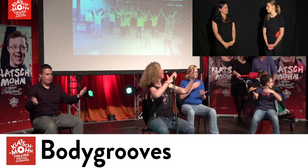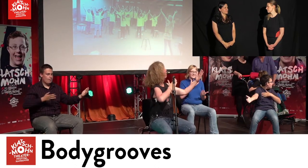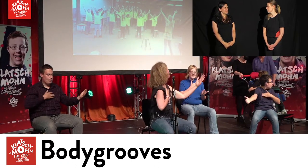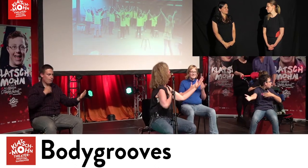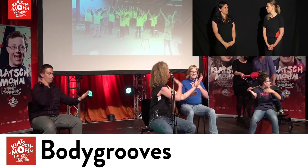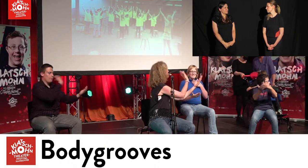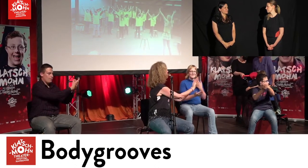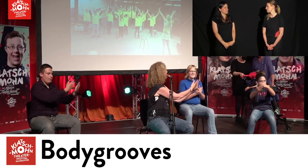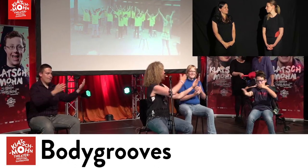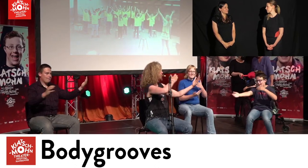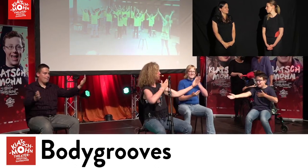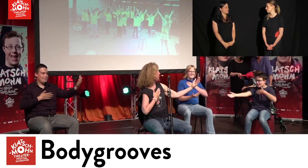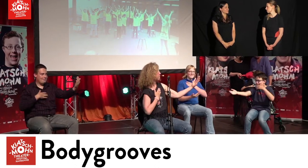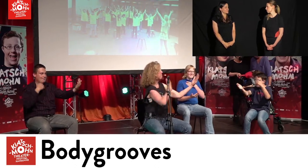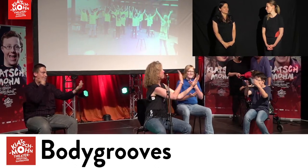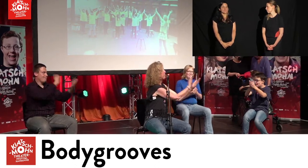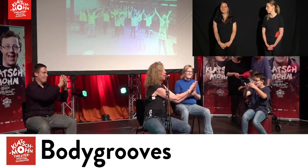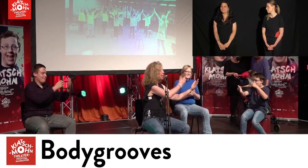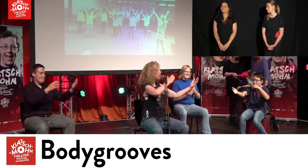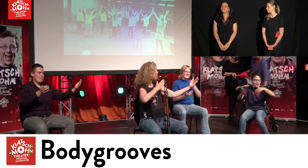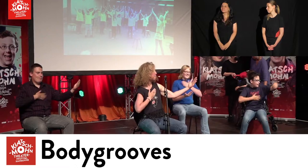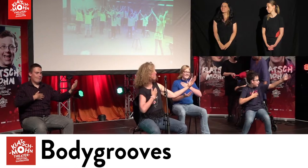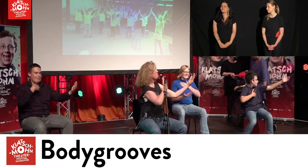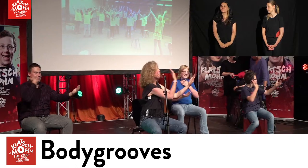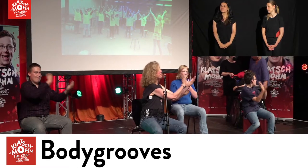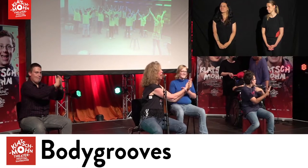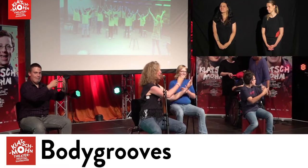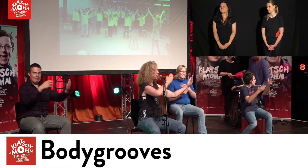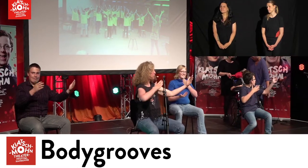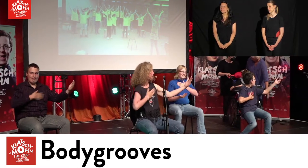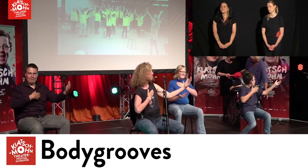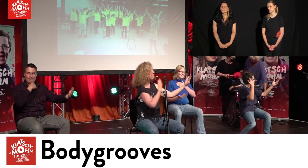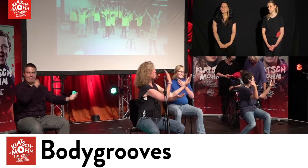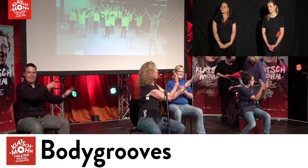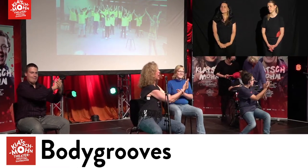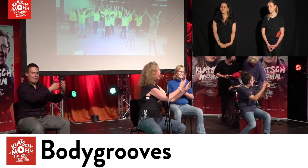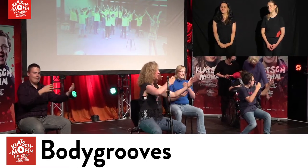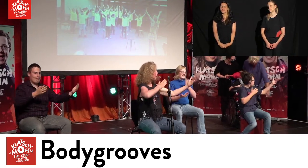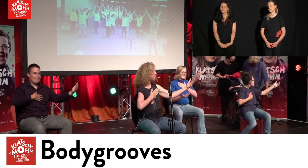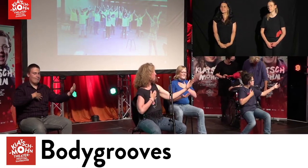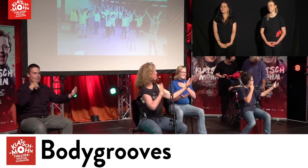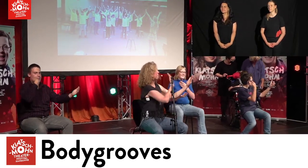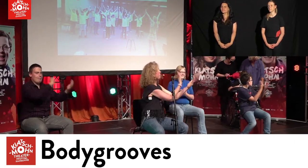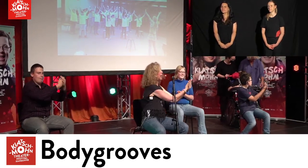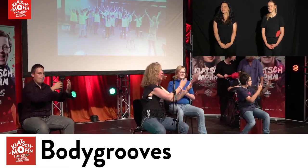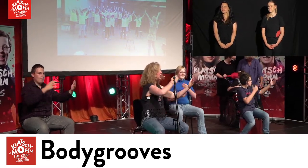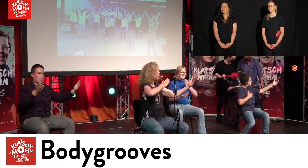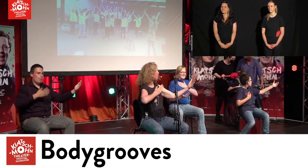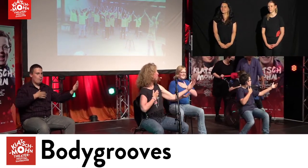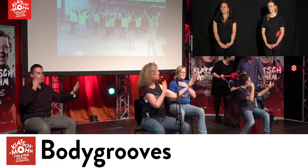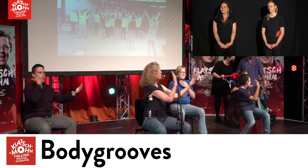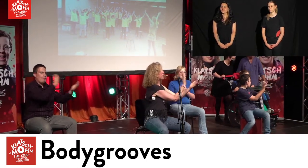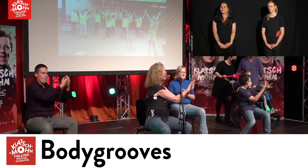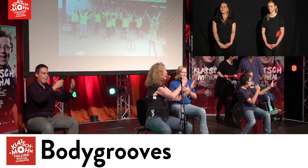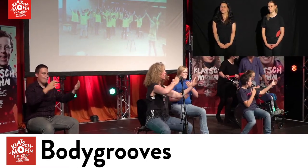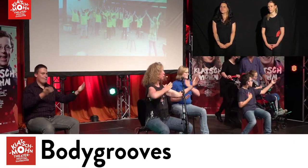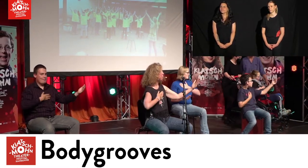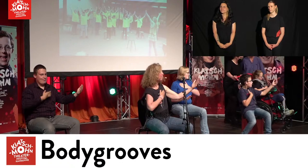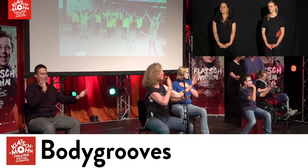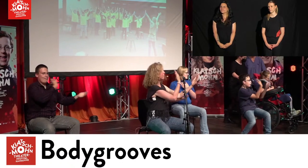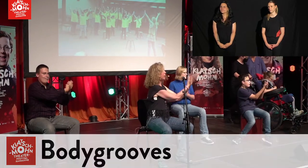Seite. M-ba, m-ba, m-ba, m-ba, m-ba,